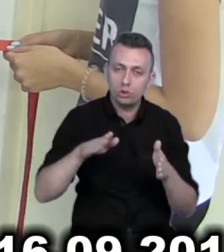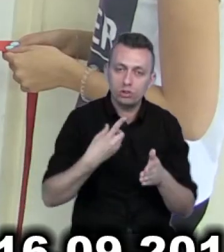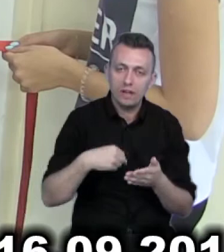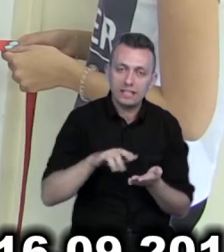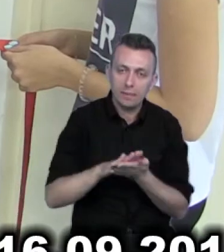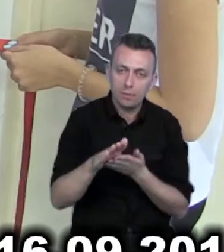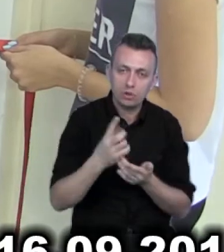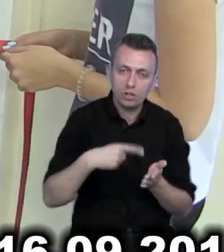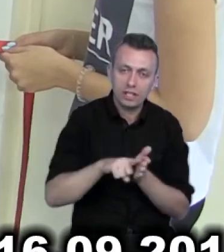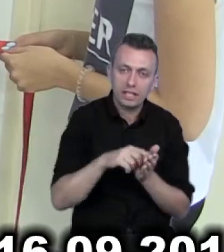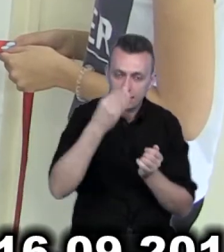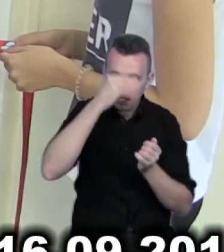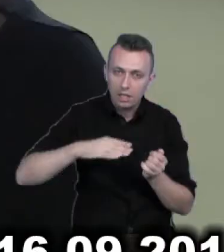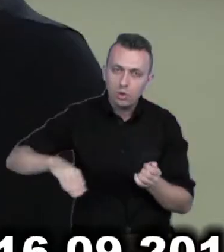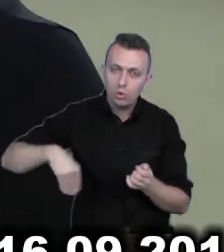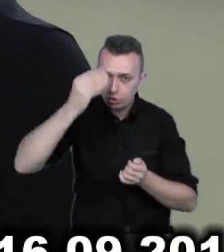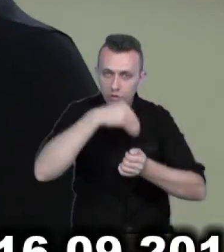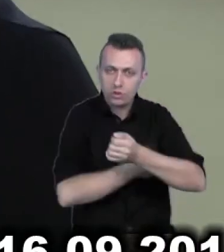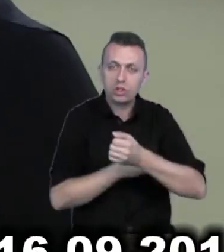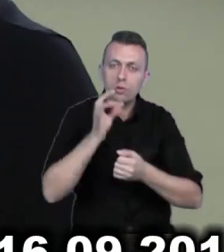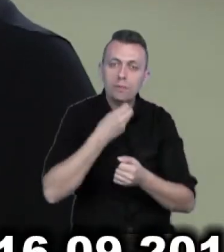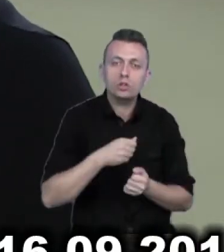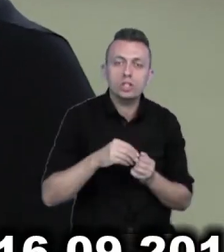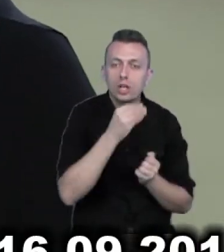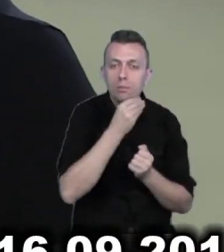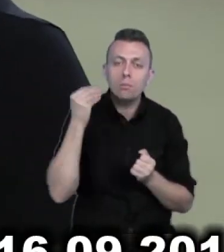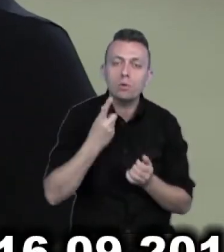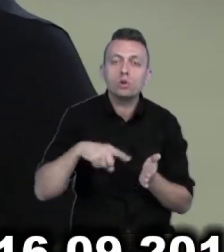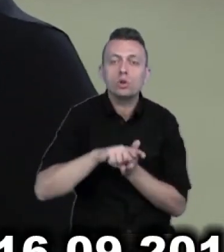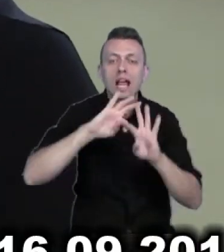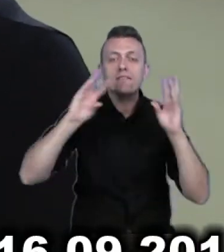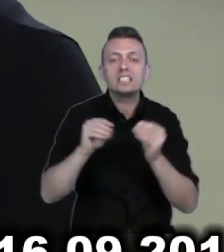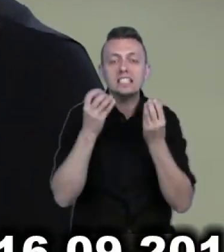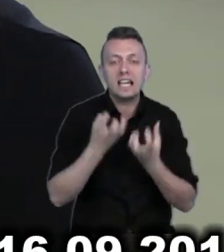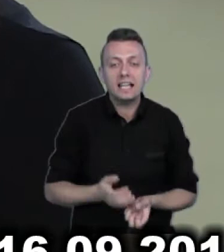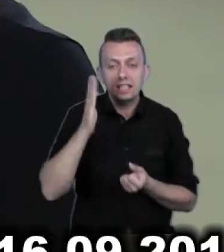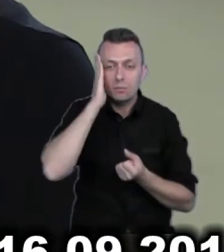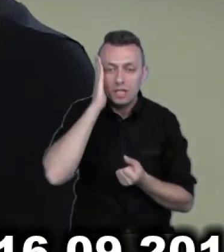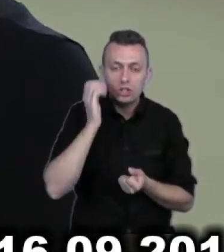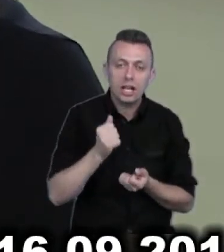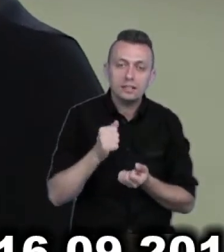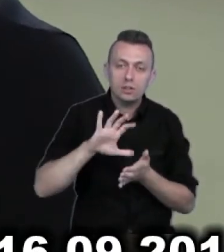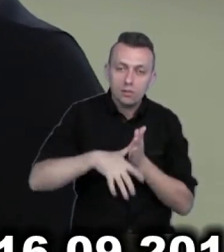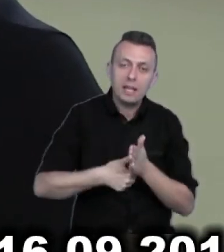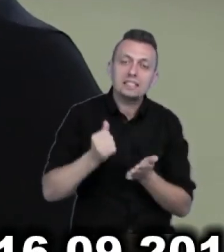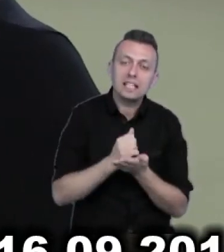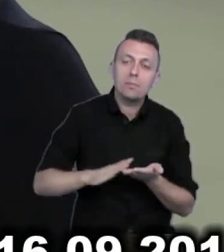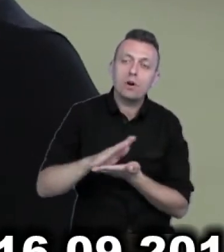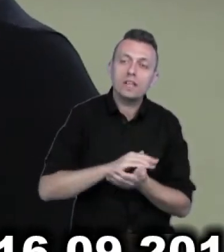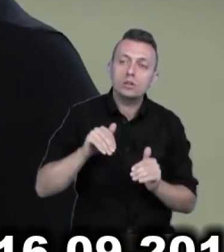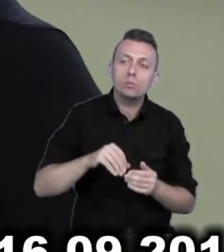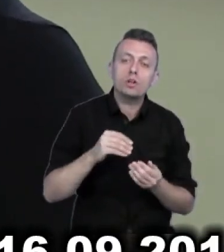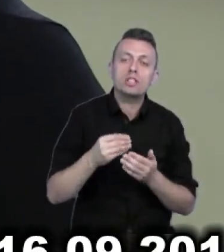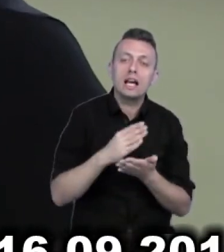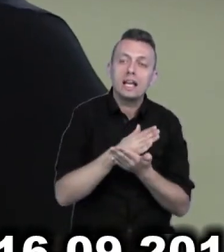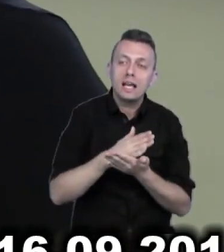dla młodzieży, a po południu dla wszystkich chętnych mieszkańców powiatu. Ze sprzętu można korzystać bezpłatnie. A czy wiemy, jaki sprzęt mamy